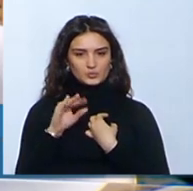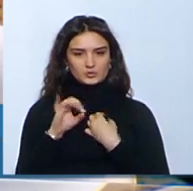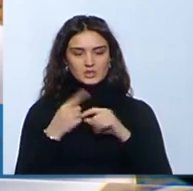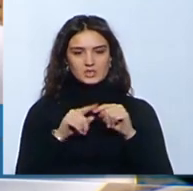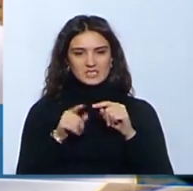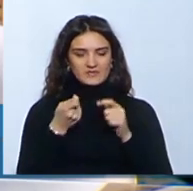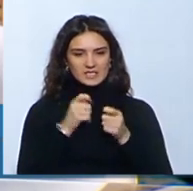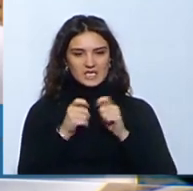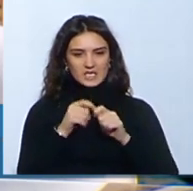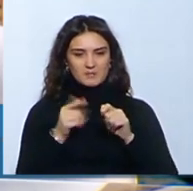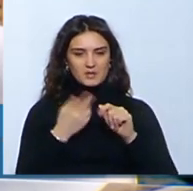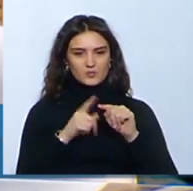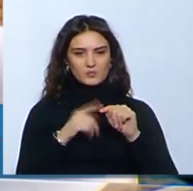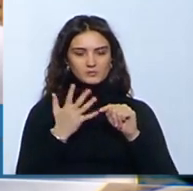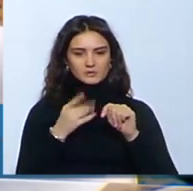ნივთიერება, რომელიც